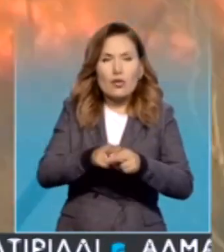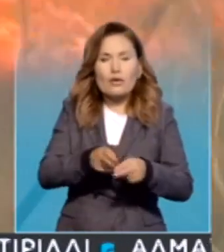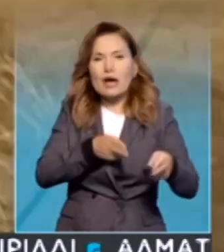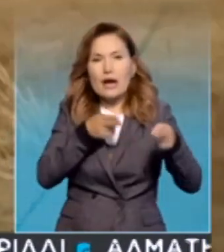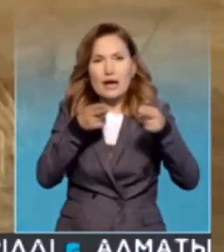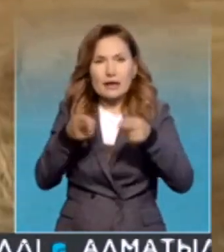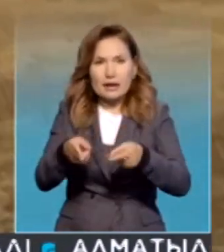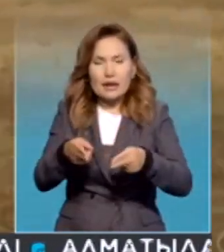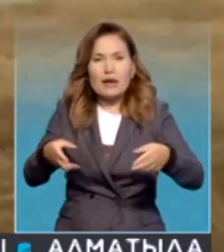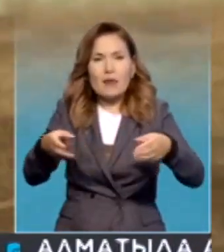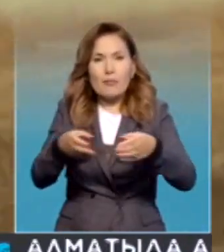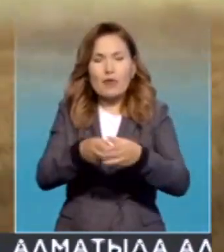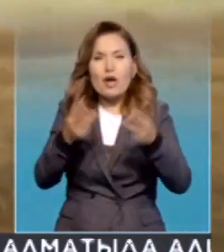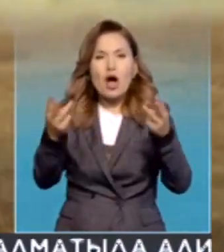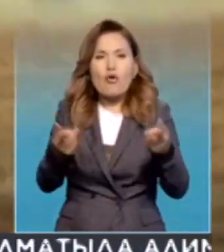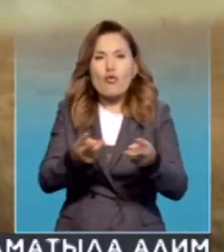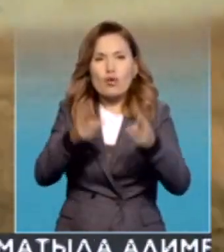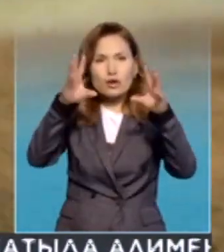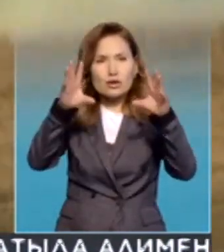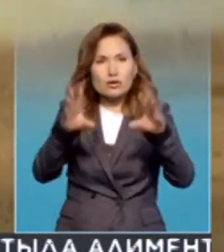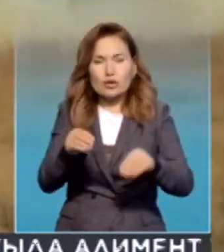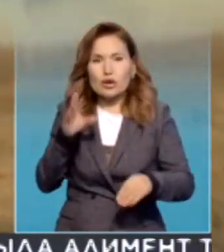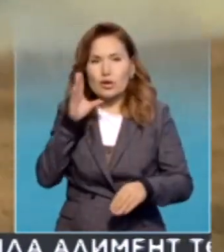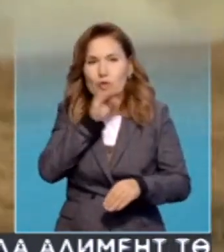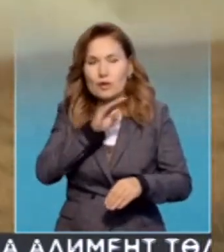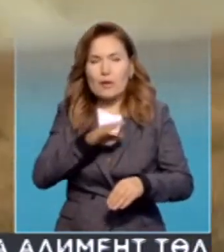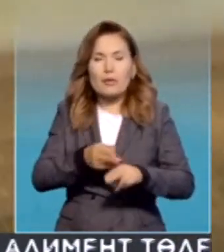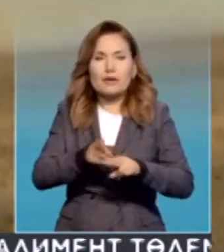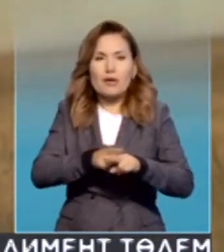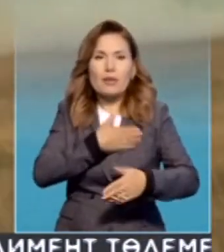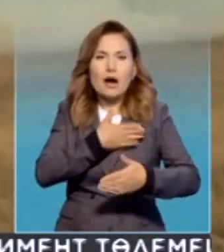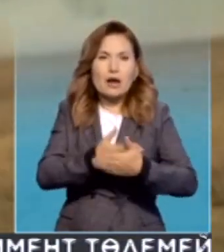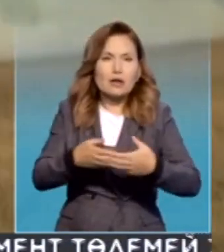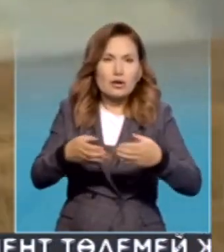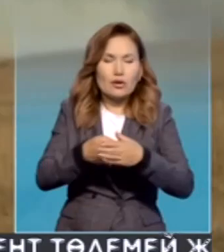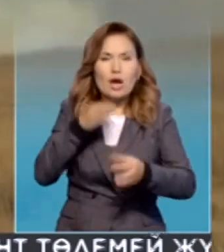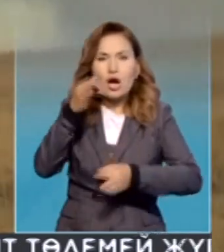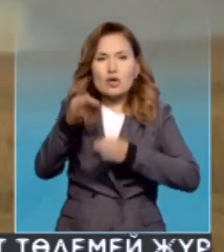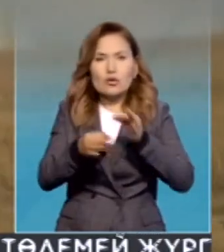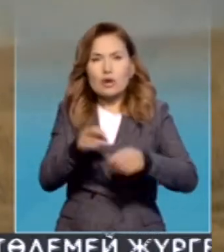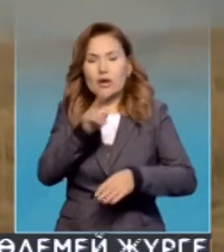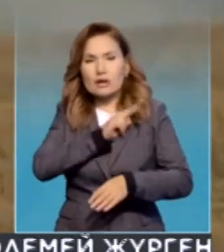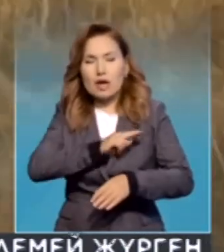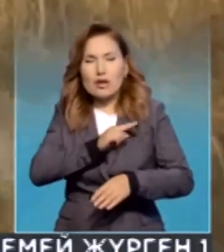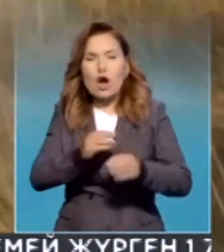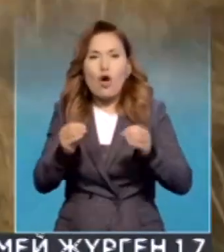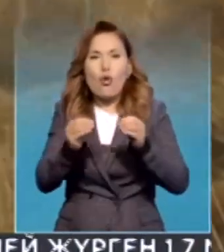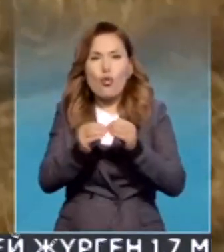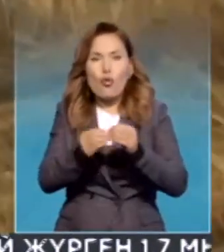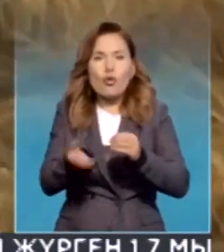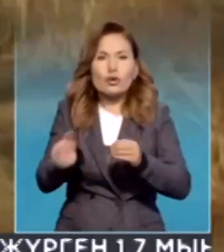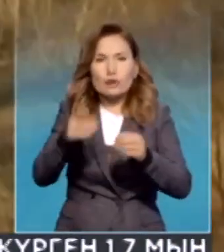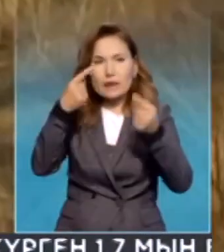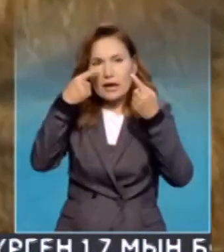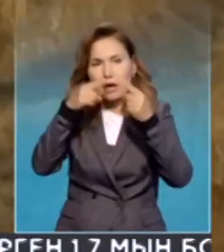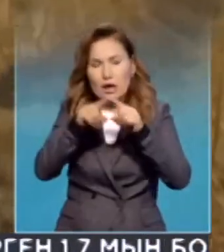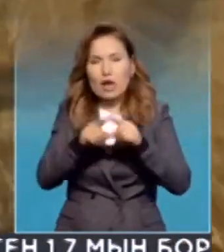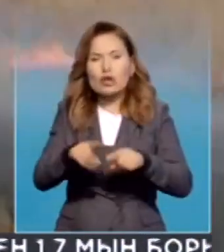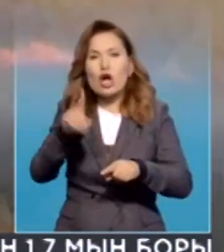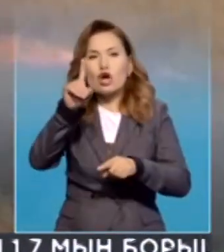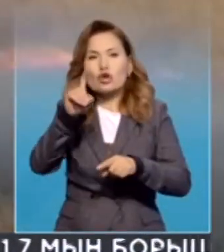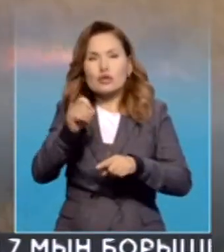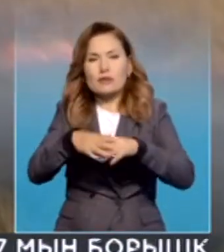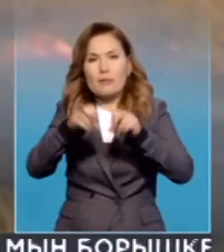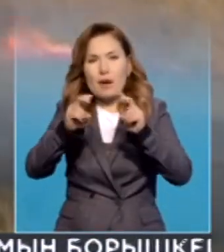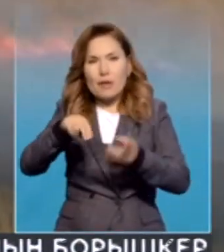шаруашылығынан техника мен мамандар жұмылдырылған. Жалпы 10-нан аста техника және 100-ге жуық маман сол жерде